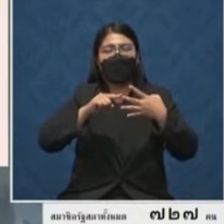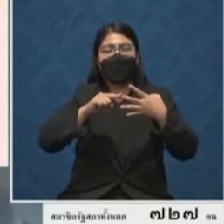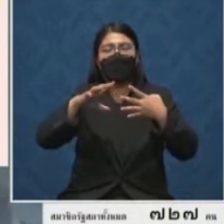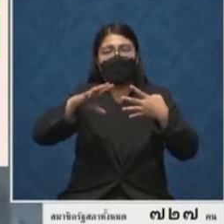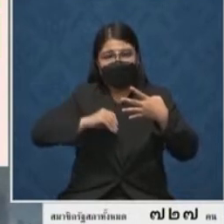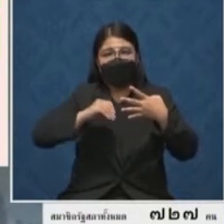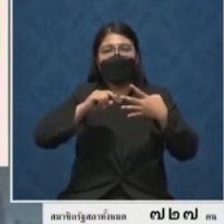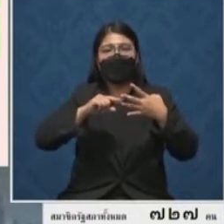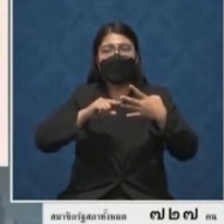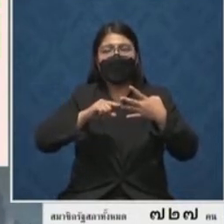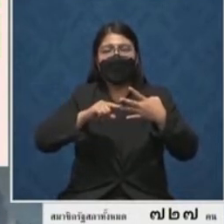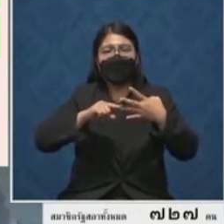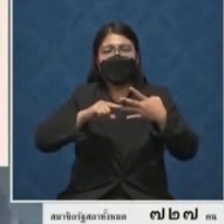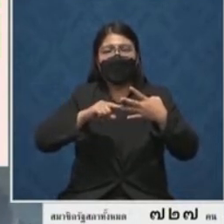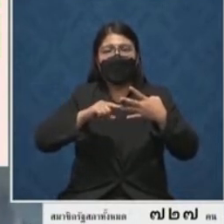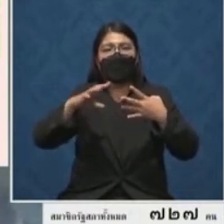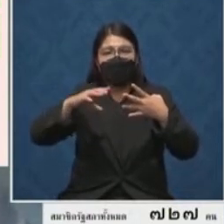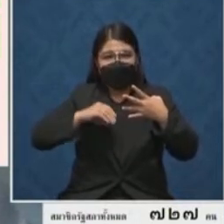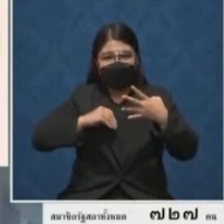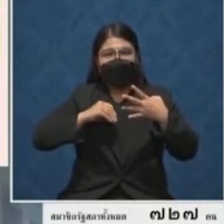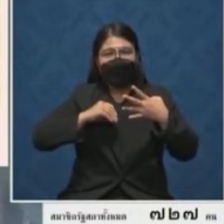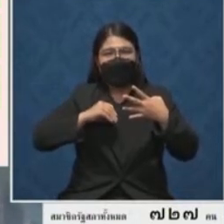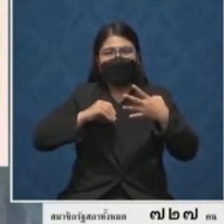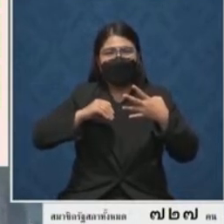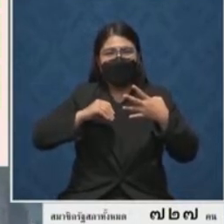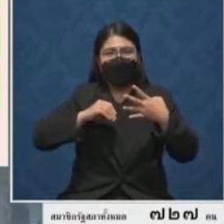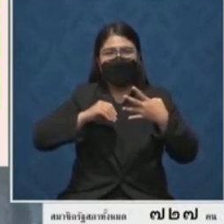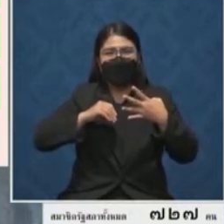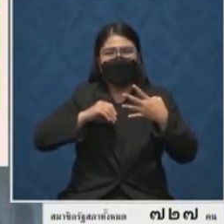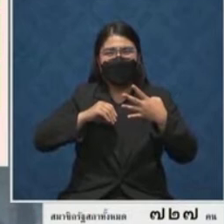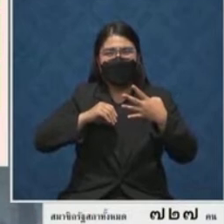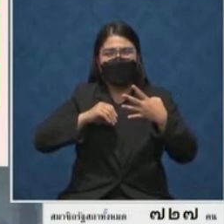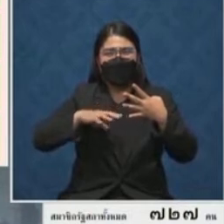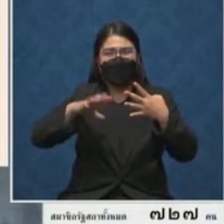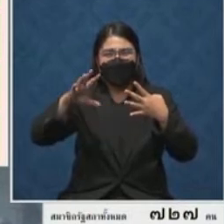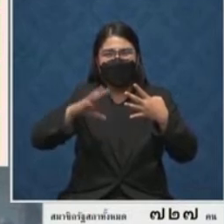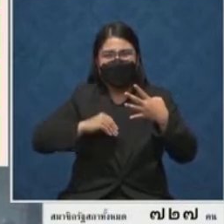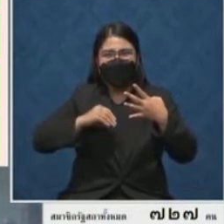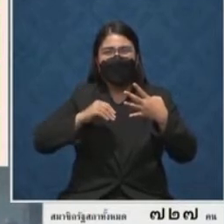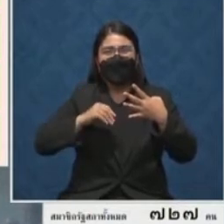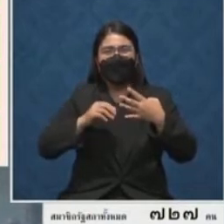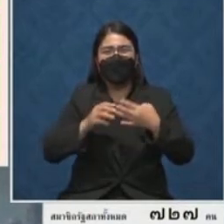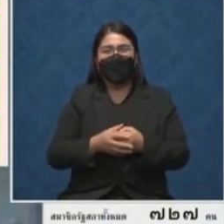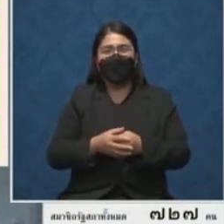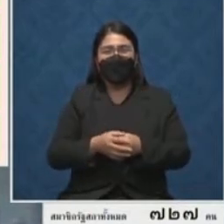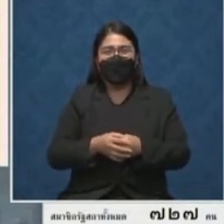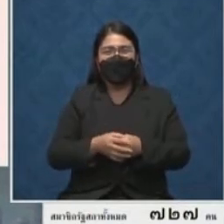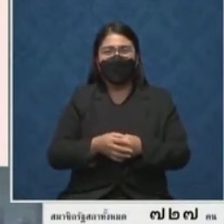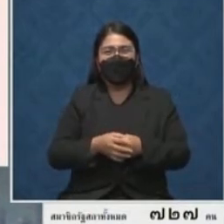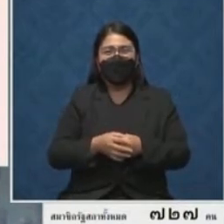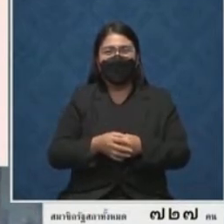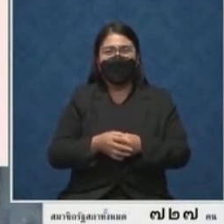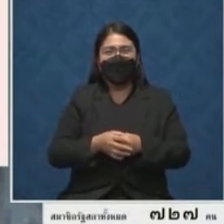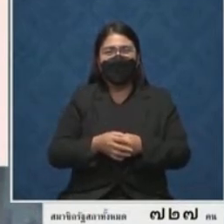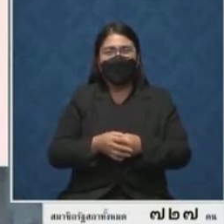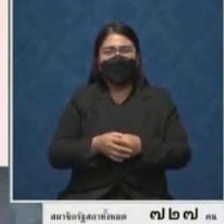การ3รับหลักการ4รับหลักการครับ 57นายคุณากรป